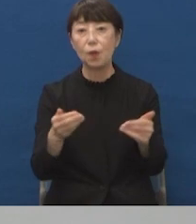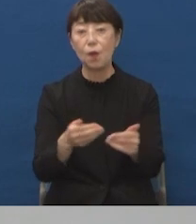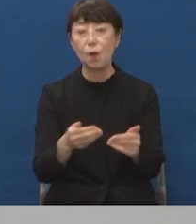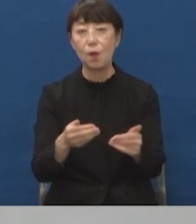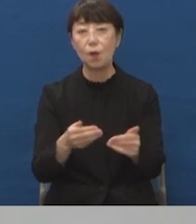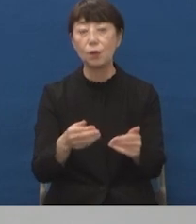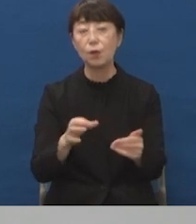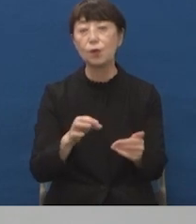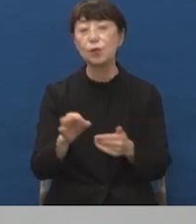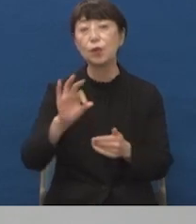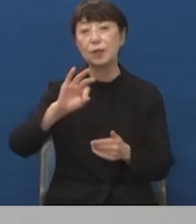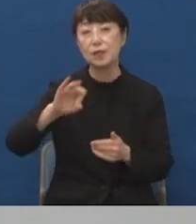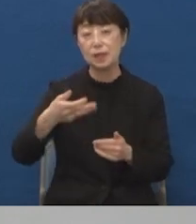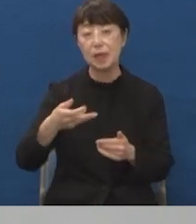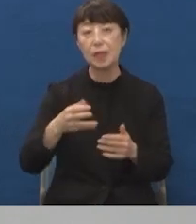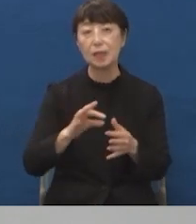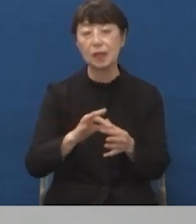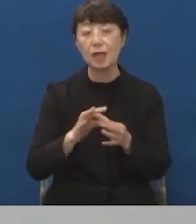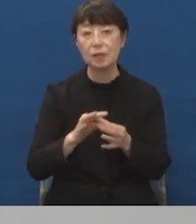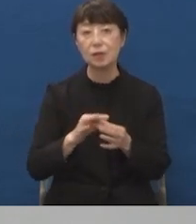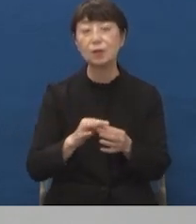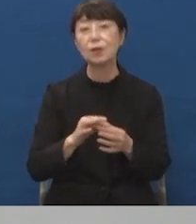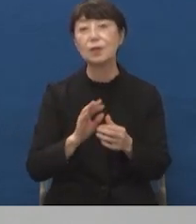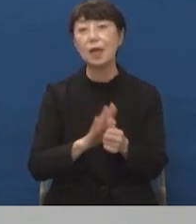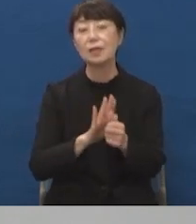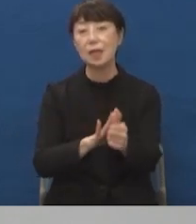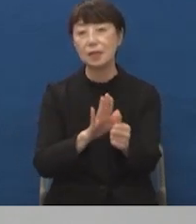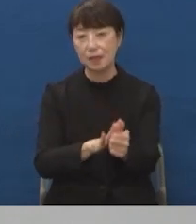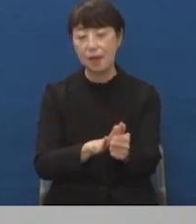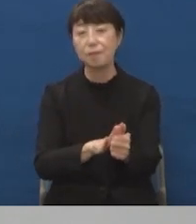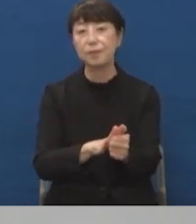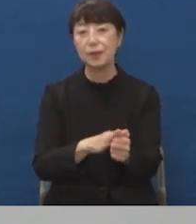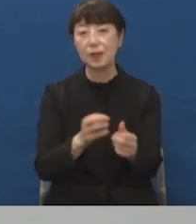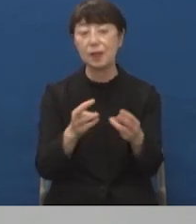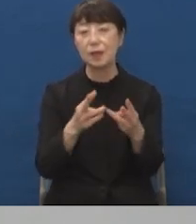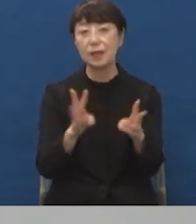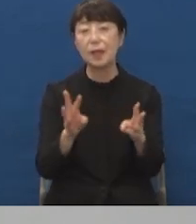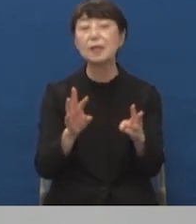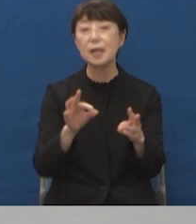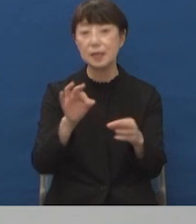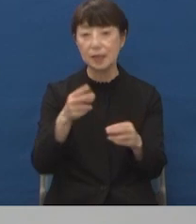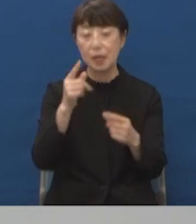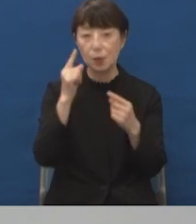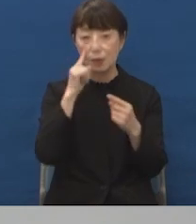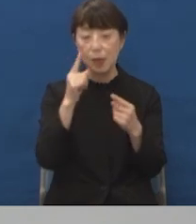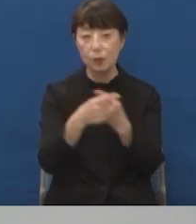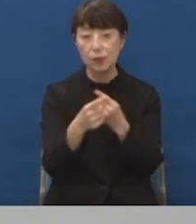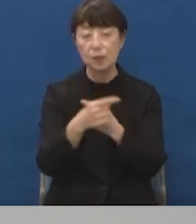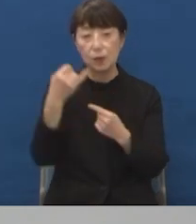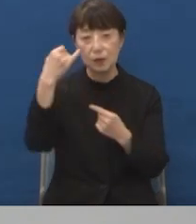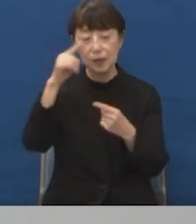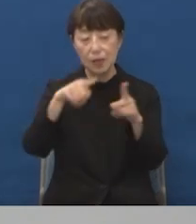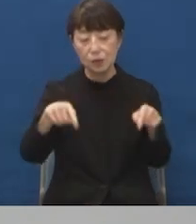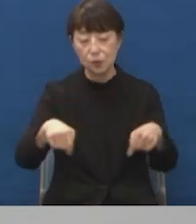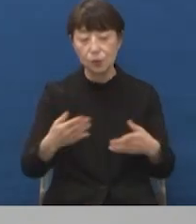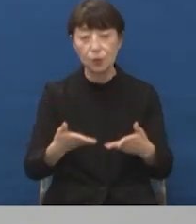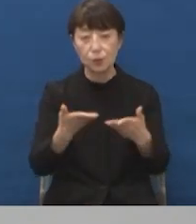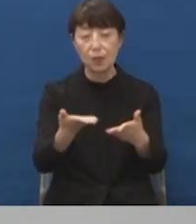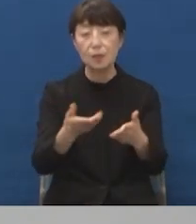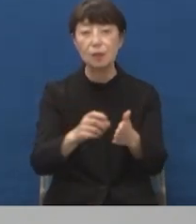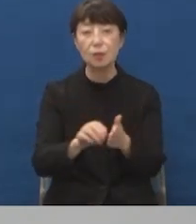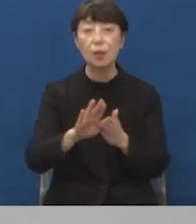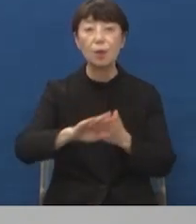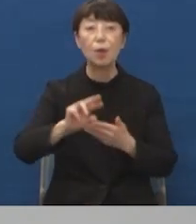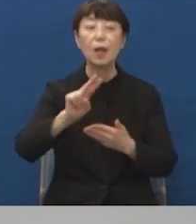の取り扱いに関する財政支援および非課税事業への見直しを求める意見書の提出について、ほか2件、以上